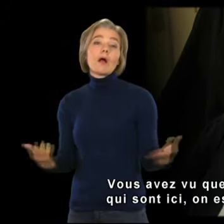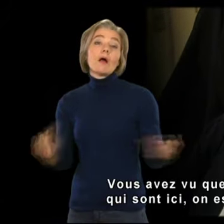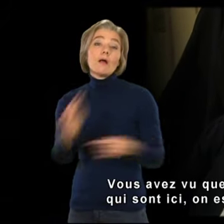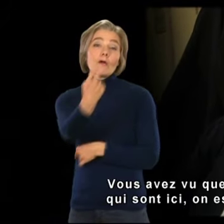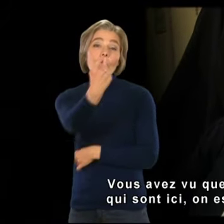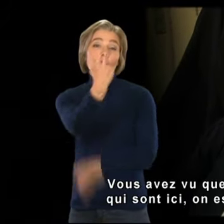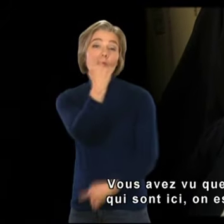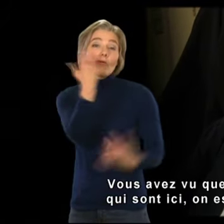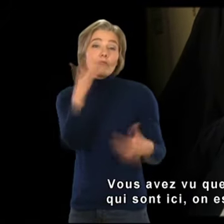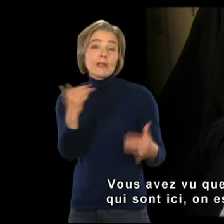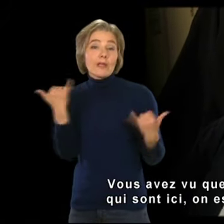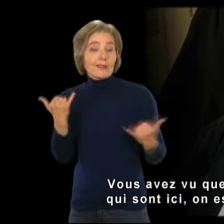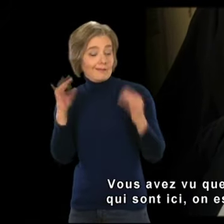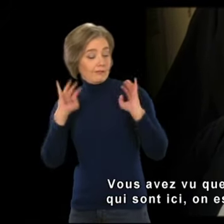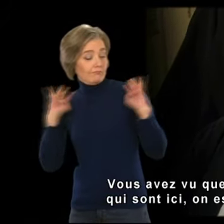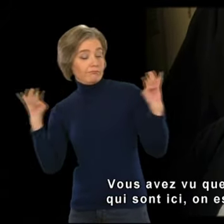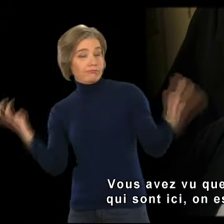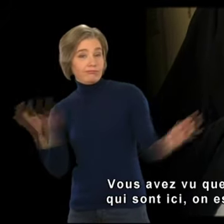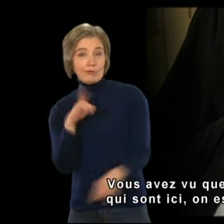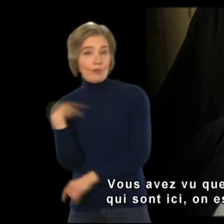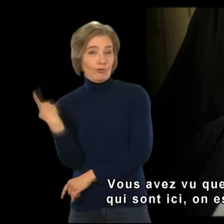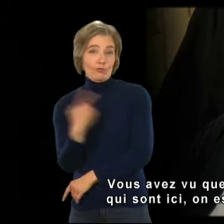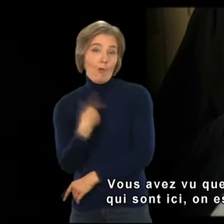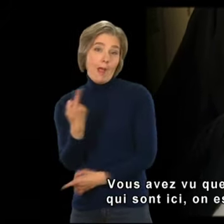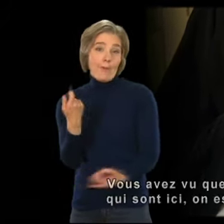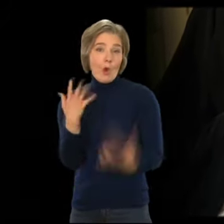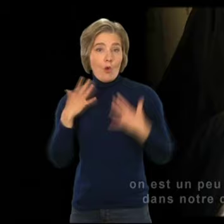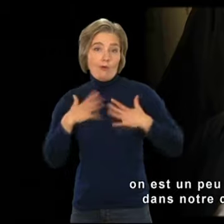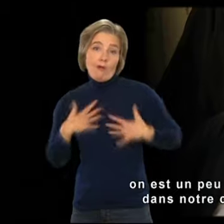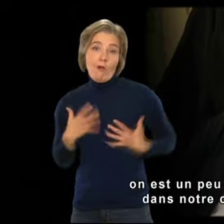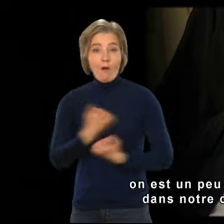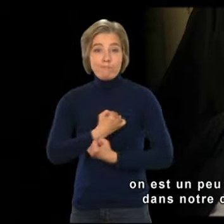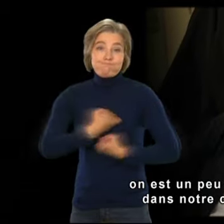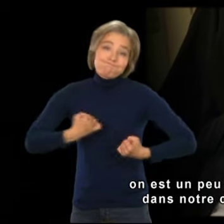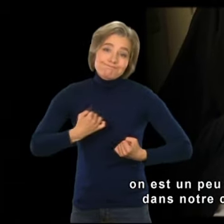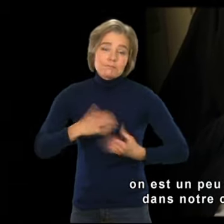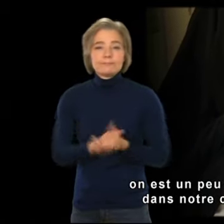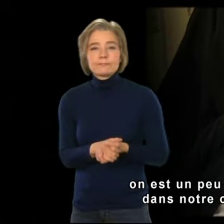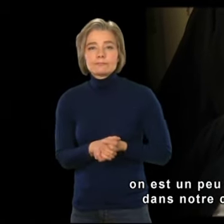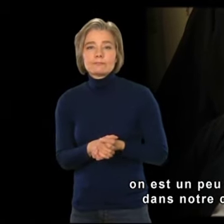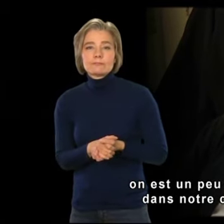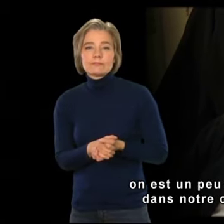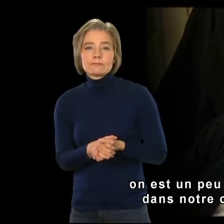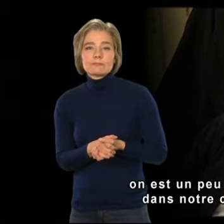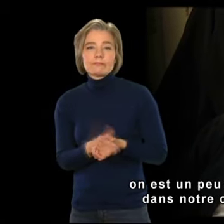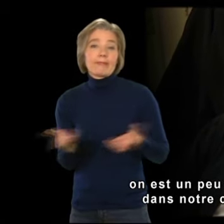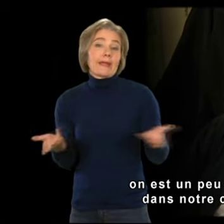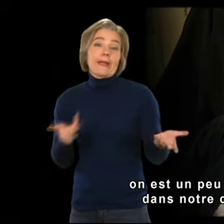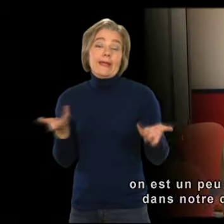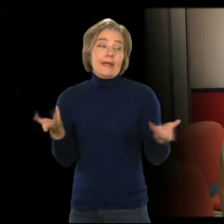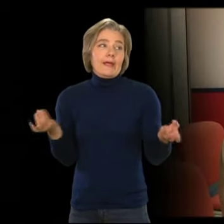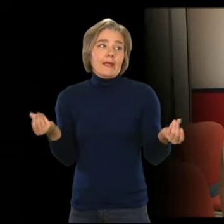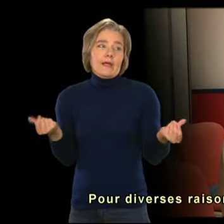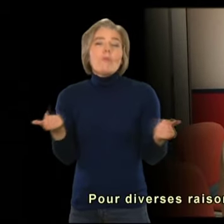Écoutez, vous avez vu que tous ceux qui sont ici, on est un peu empâtés dans notre